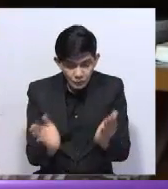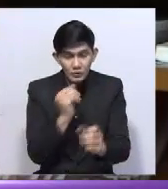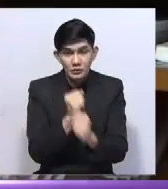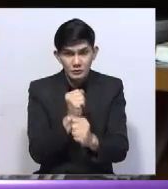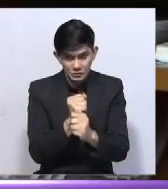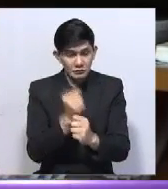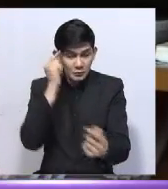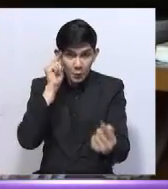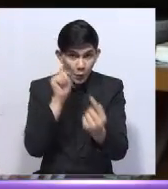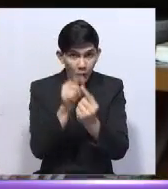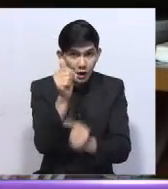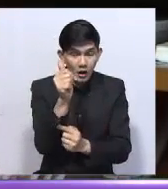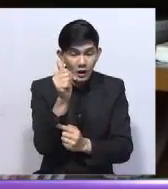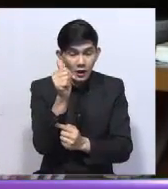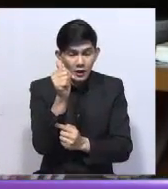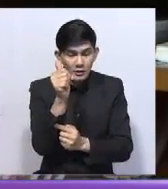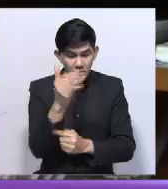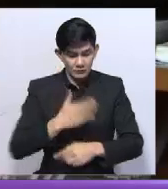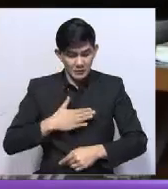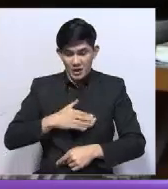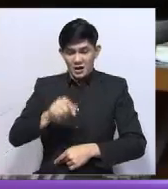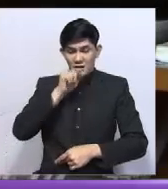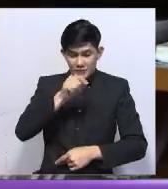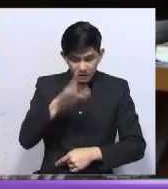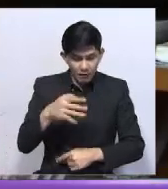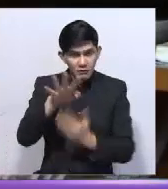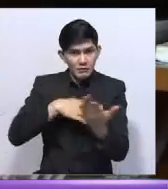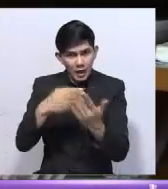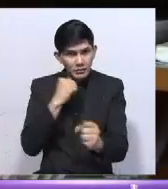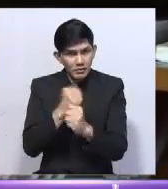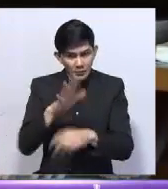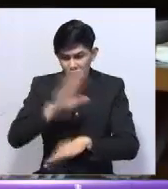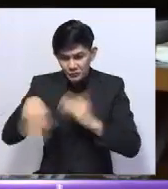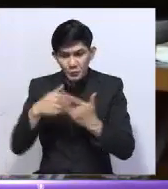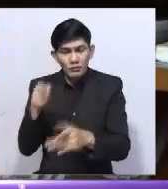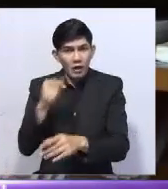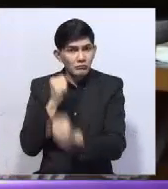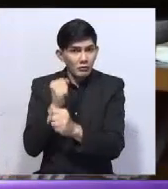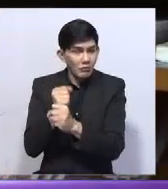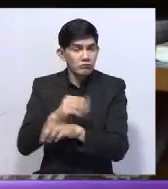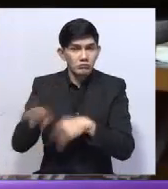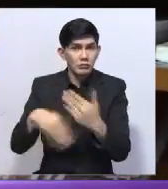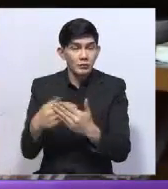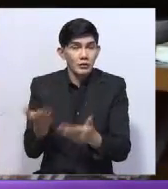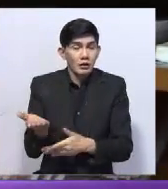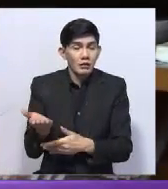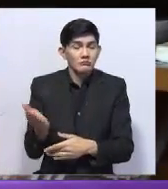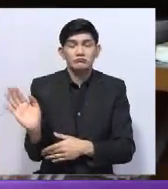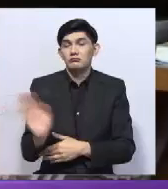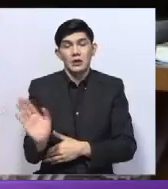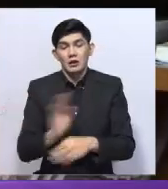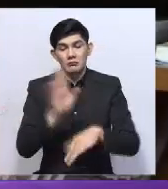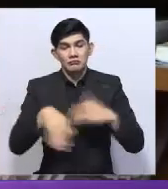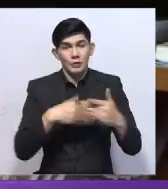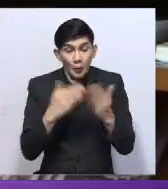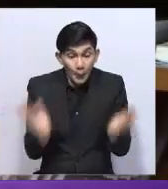มันเกิดผลสำเร็จนะครับไม่ใช่ว่าสั่งฉันสั่งไปแล้วออกมาตรการแล้วพวกเธอต้องไปทำพวกแกต้องไปทำไม่ได้ครับทุกคนจะต้อง